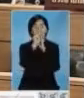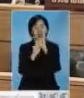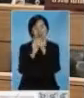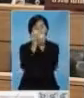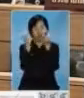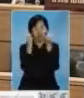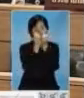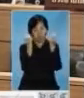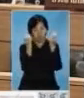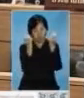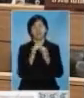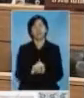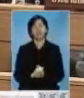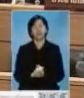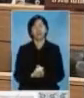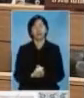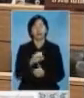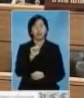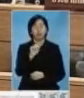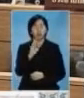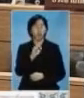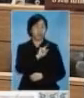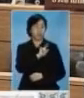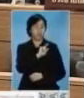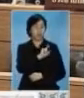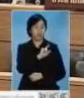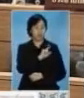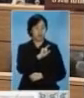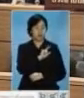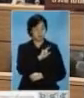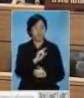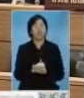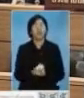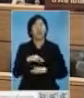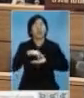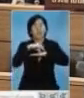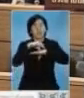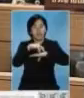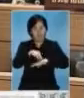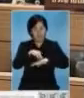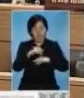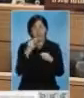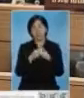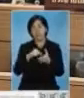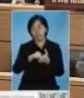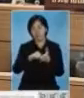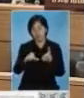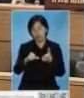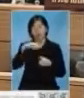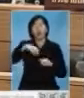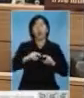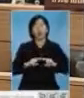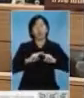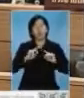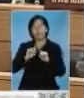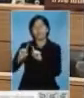ญฉบับนี้กำหนดให้สมาชิกวุฒิสภาเนี่ยมีอำนาจในการแต่งตั้งถอดถอนองค์กรอิสระ